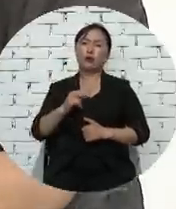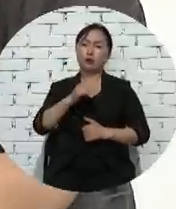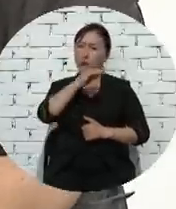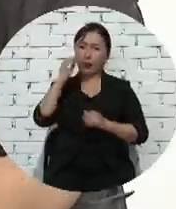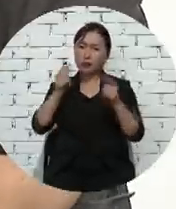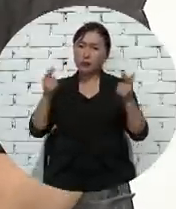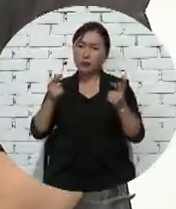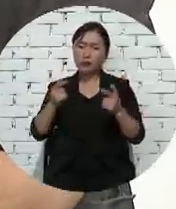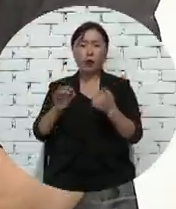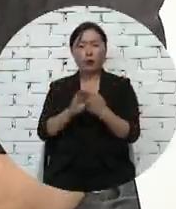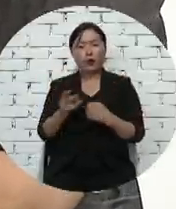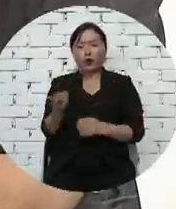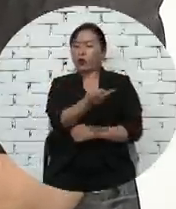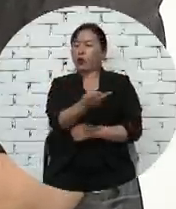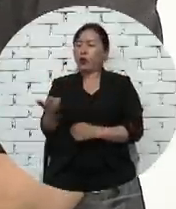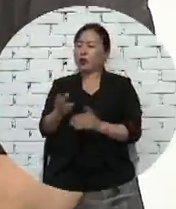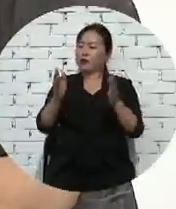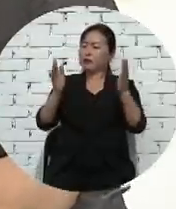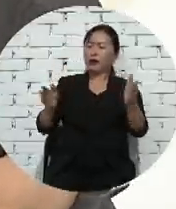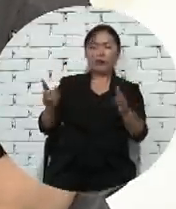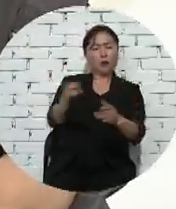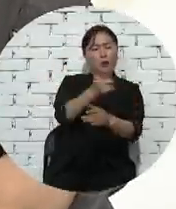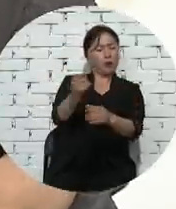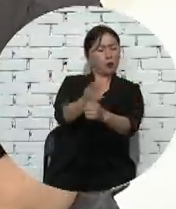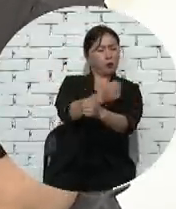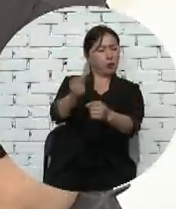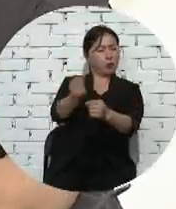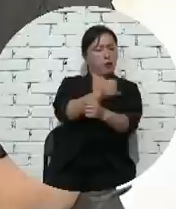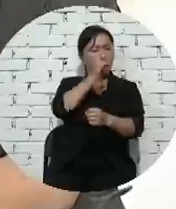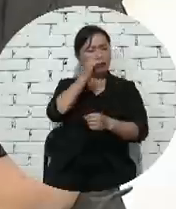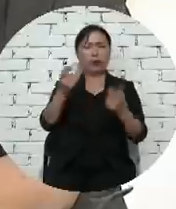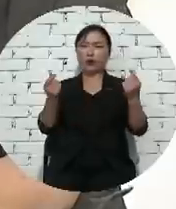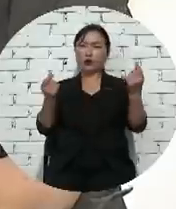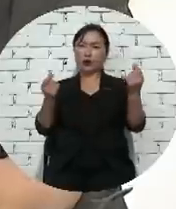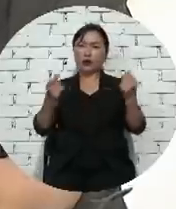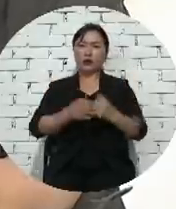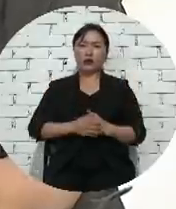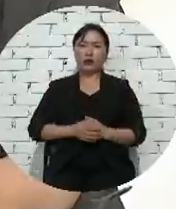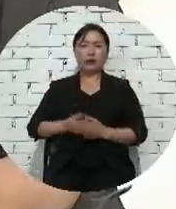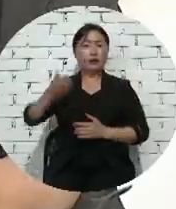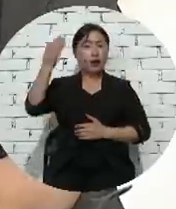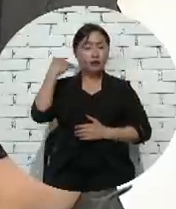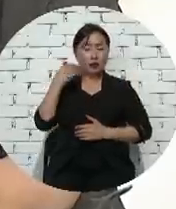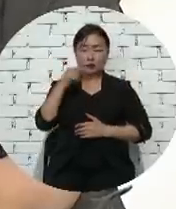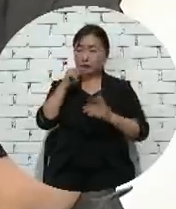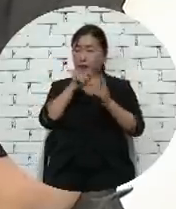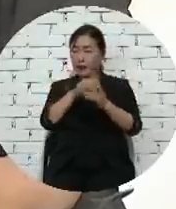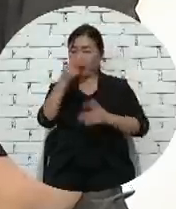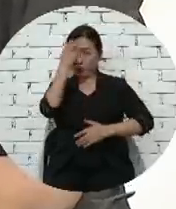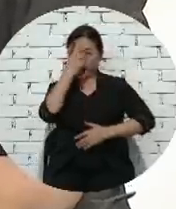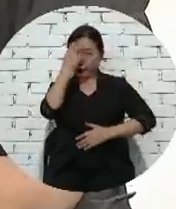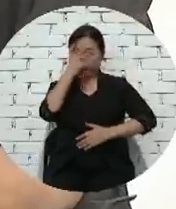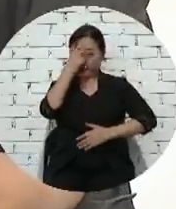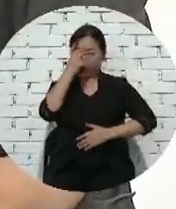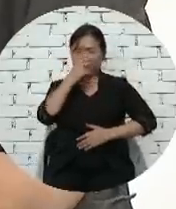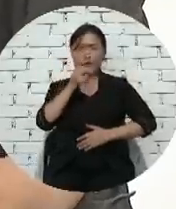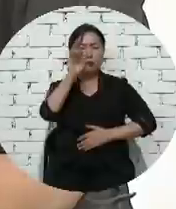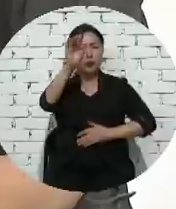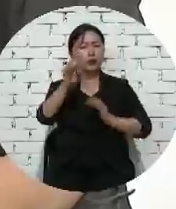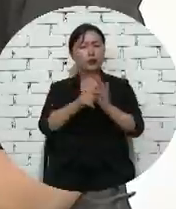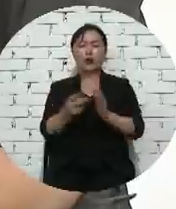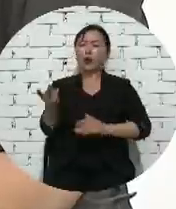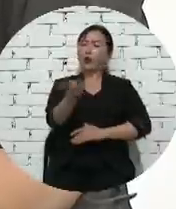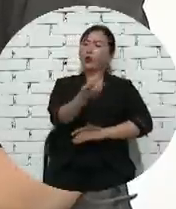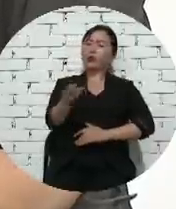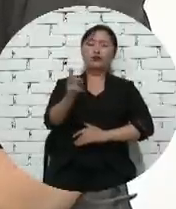한다면 이 두 사람 사이에 뭔가가 좀 있었을 거다라는 합리적인 추측을 할 수 있을 거고 옛날 수사 많이 해보셨지 않습니까? 네네. 그럼 수사검사 입장에서 둘